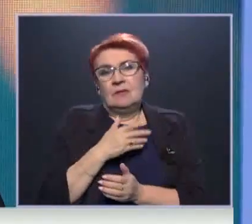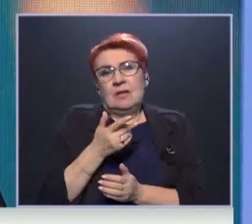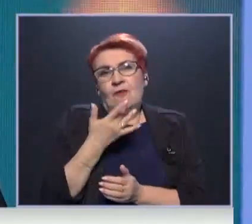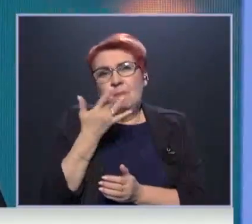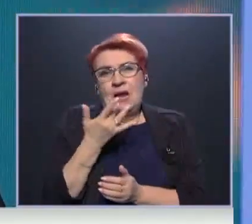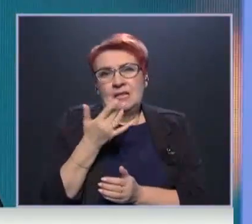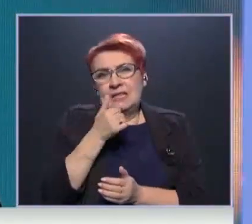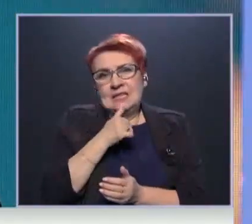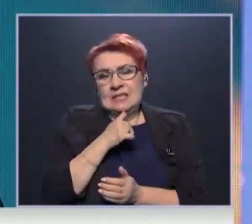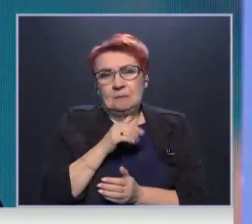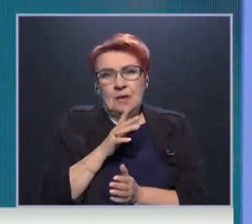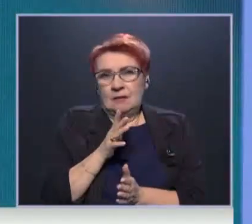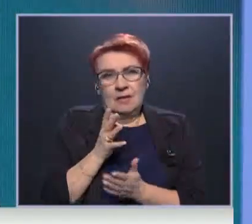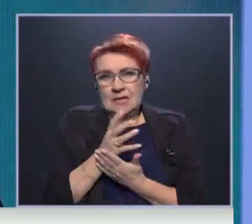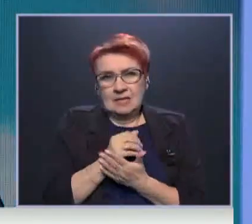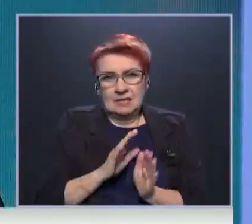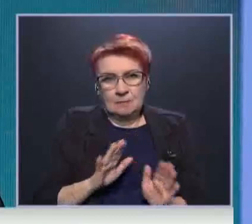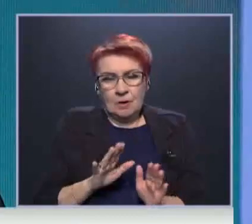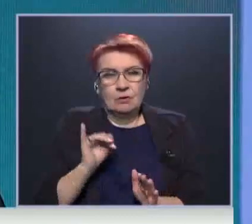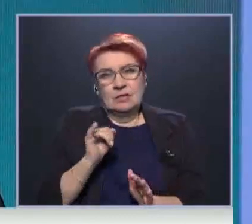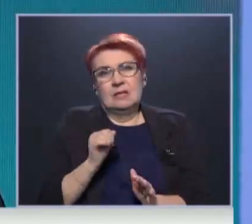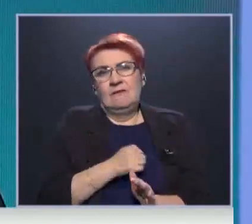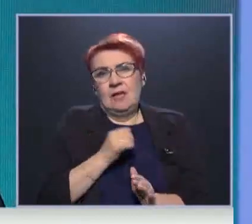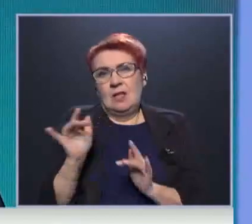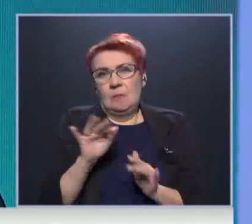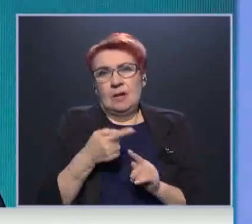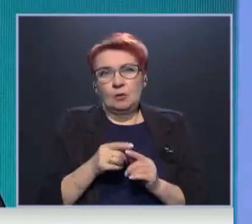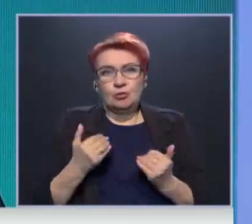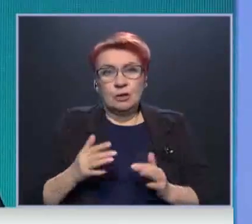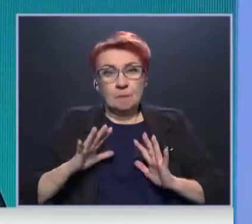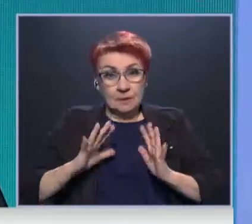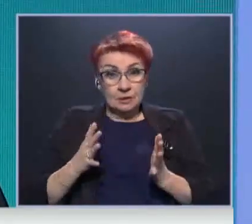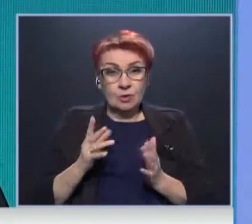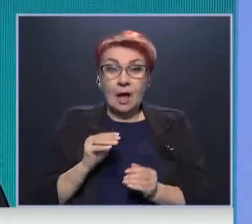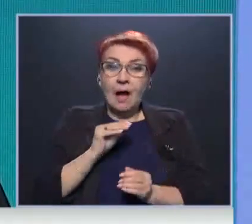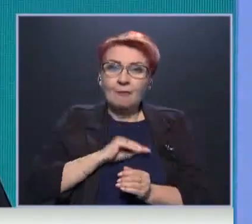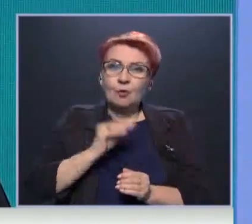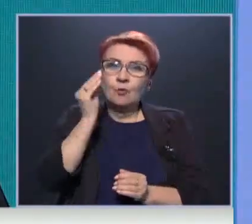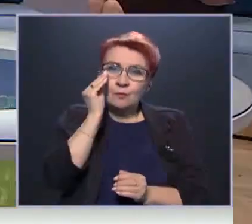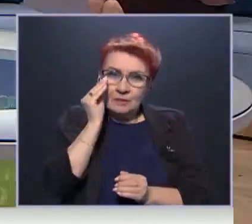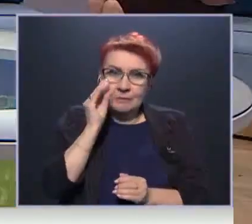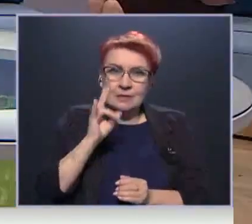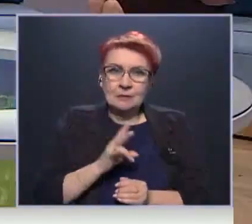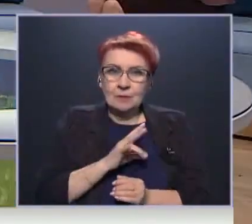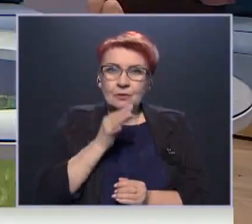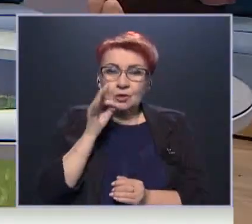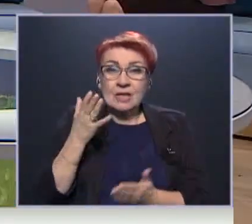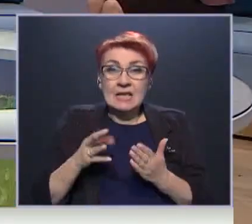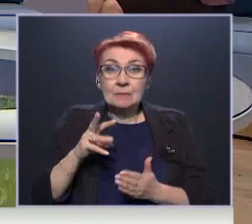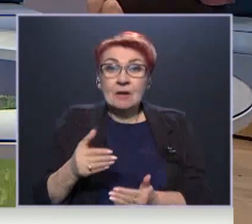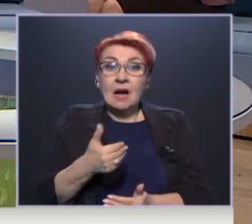политике, там, в тех обстоятельствах военной операции, которые сейчас происходят. А вот в духовном смысле, если мы